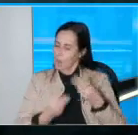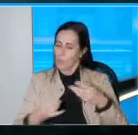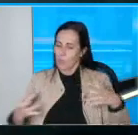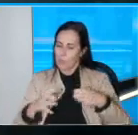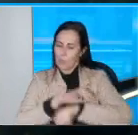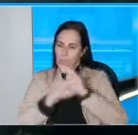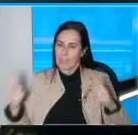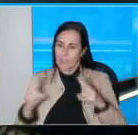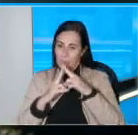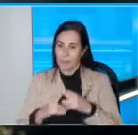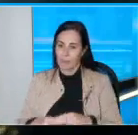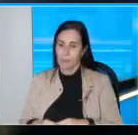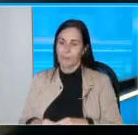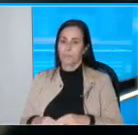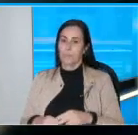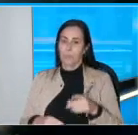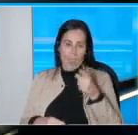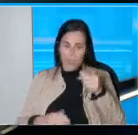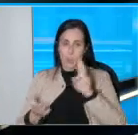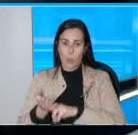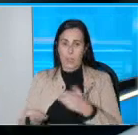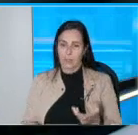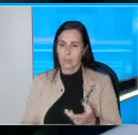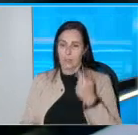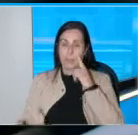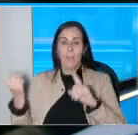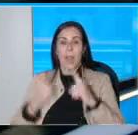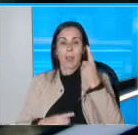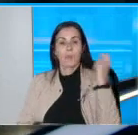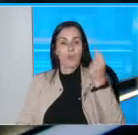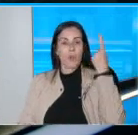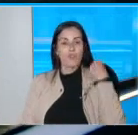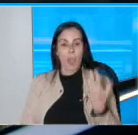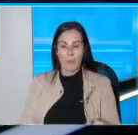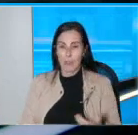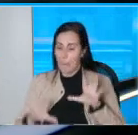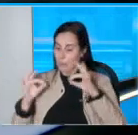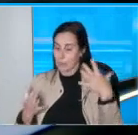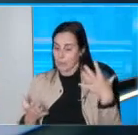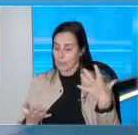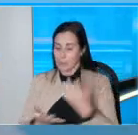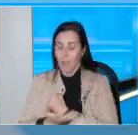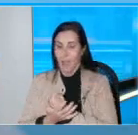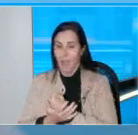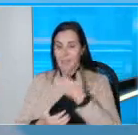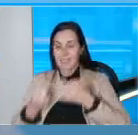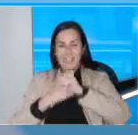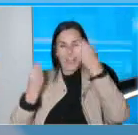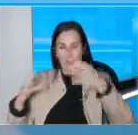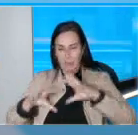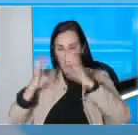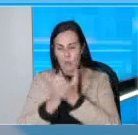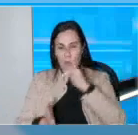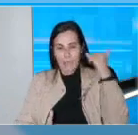שלהם. הנה, כל מה שאמרת, את צודקת ב-100%, תראי מה קרה לדוגמה בשבוע שעבר. מסי זכה בכדור הזהב, עכשיו, אחת